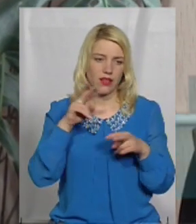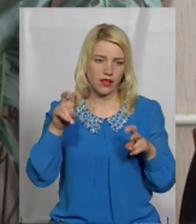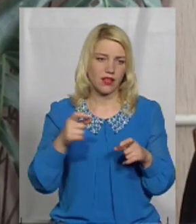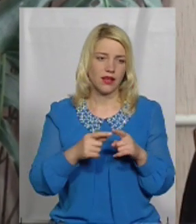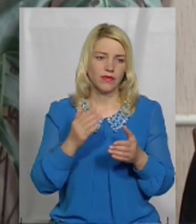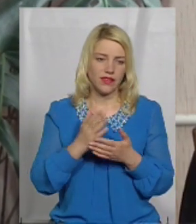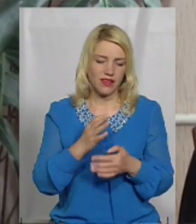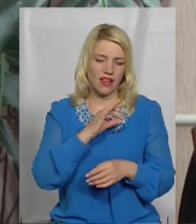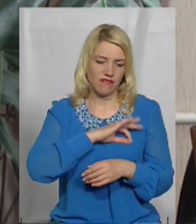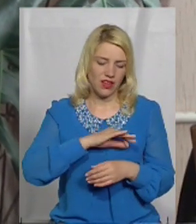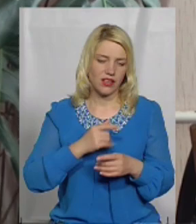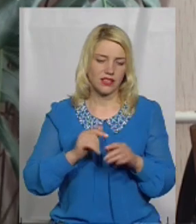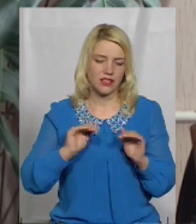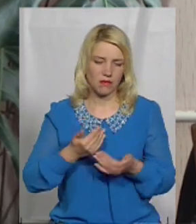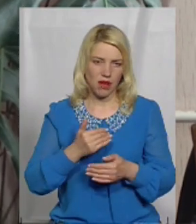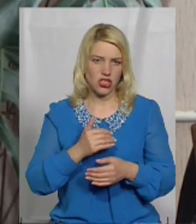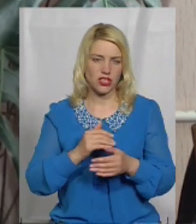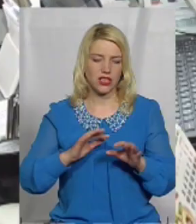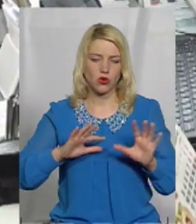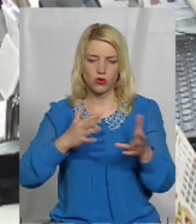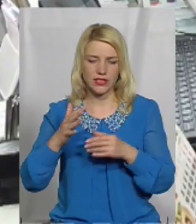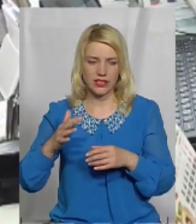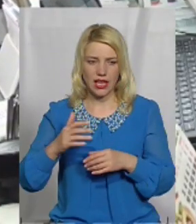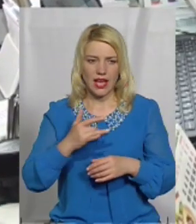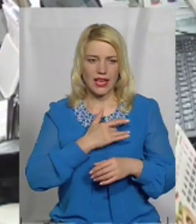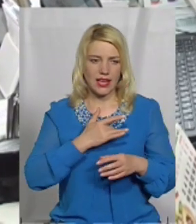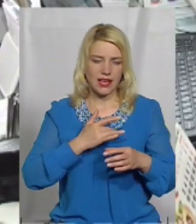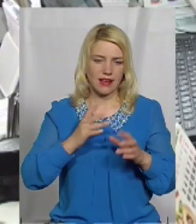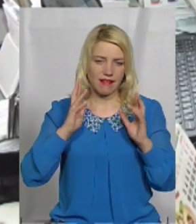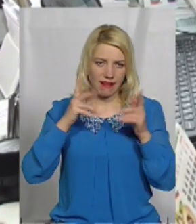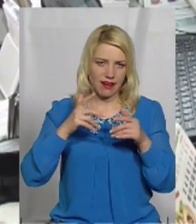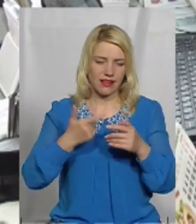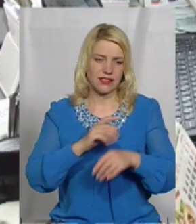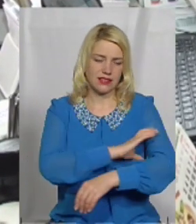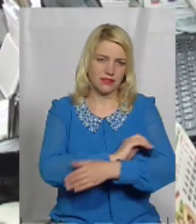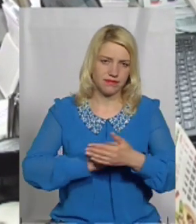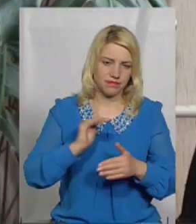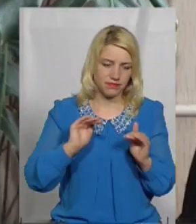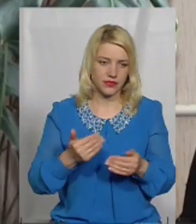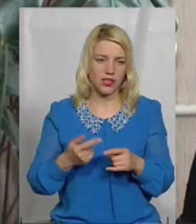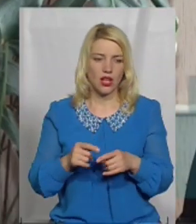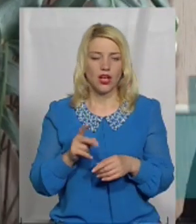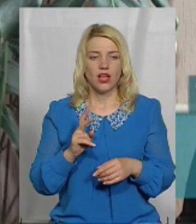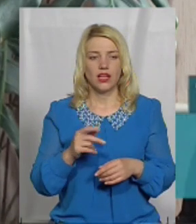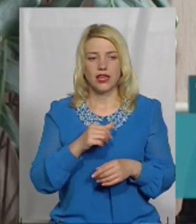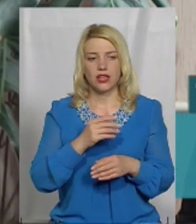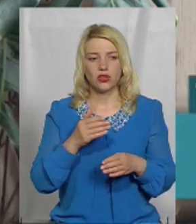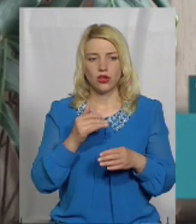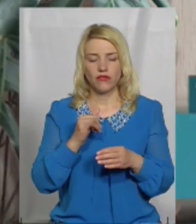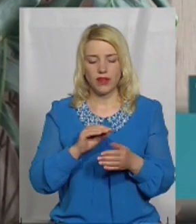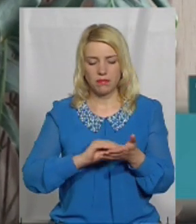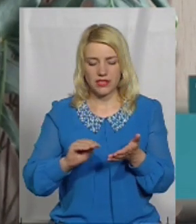Зменшилось кількість гіпертонічних кризів, зменшилось кількість інсультів. Тим, хто не може прийти самостійно, допомагають родичі. Ми виписуємо